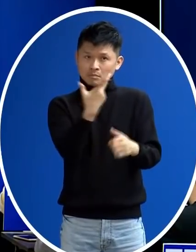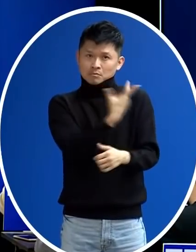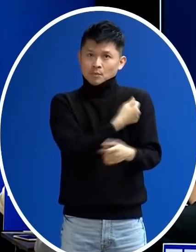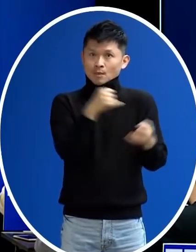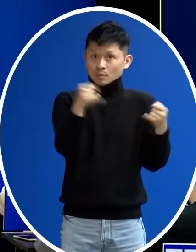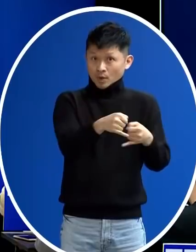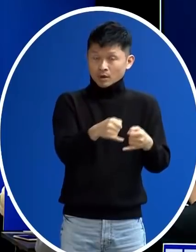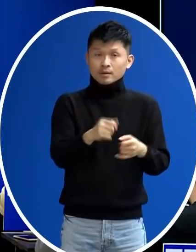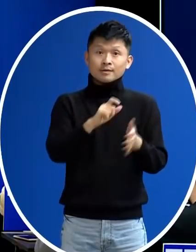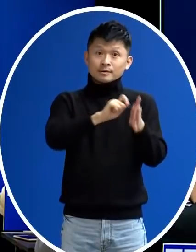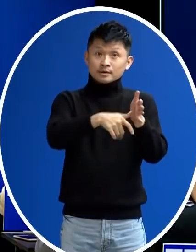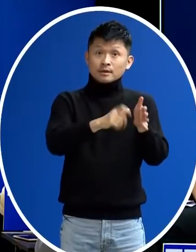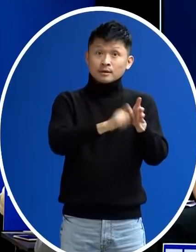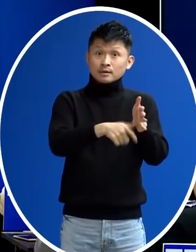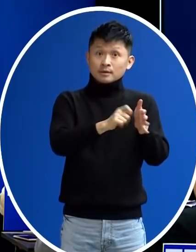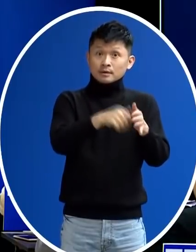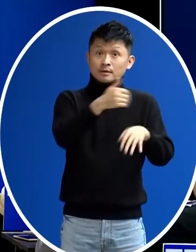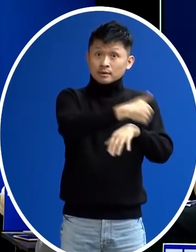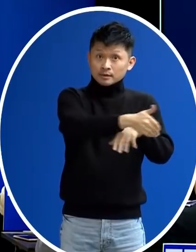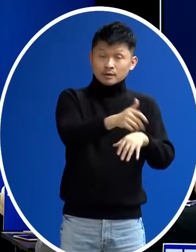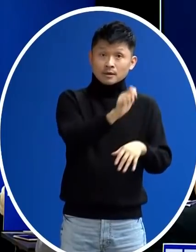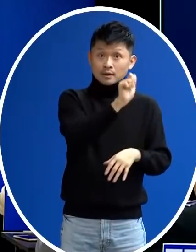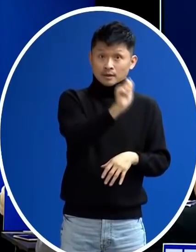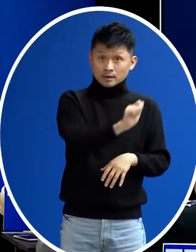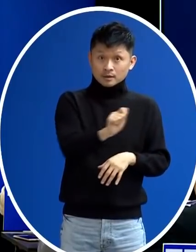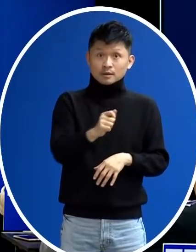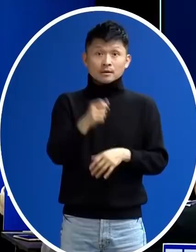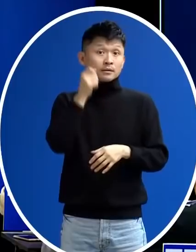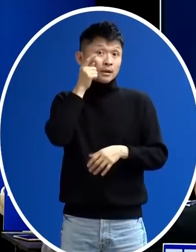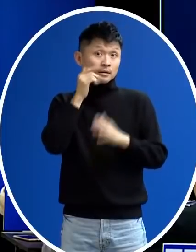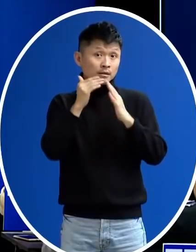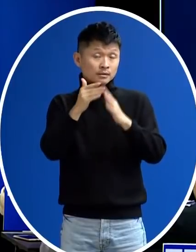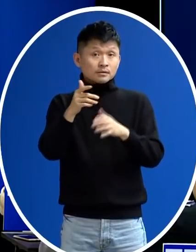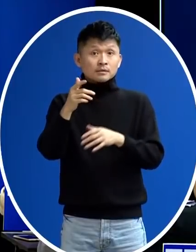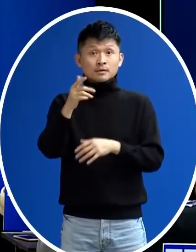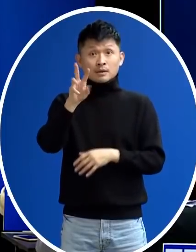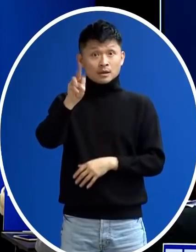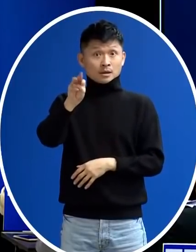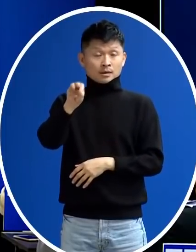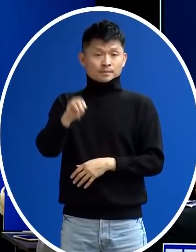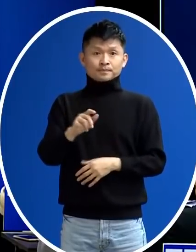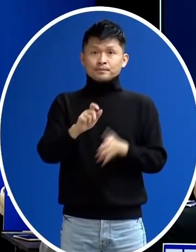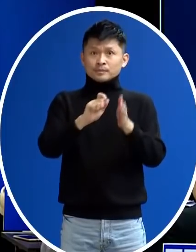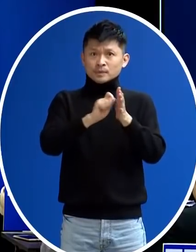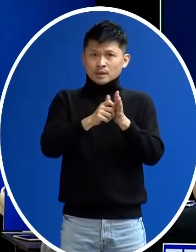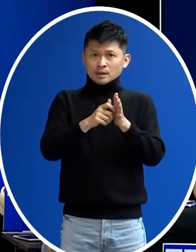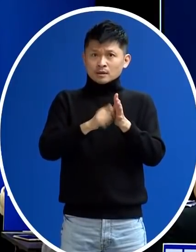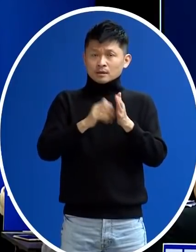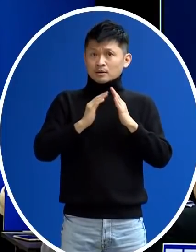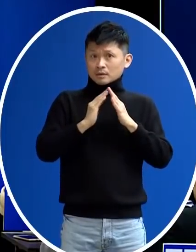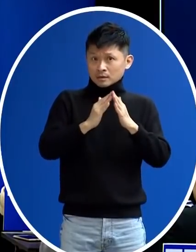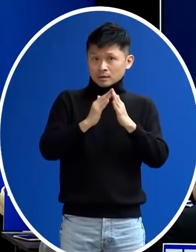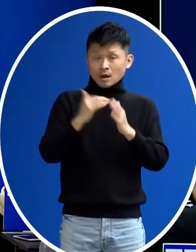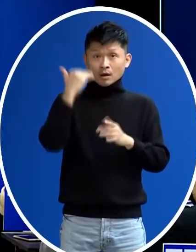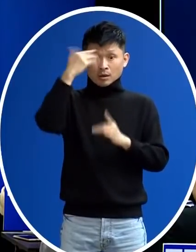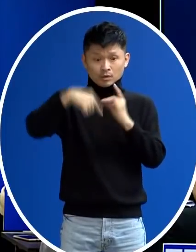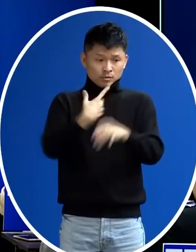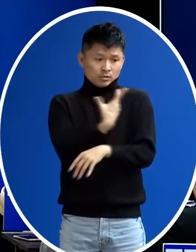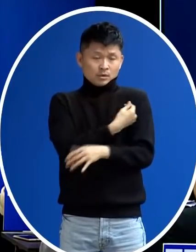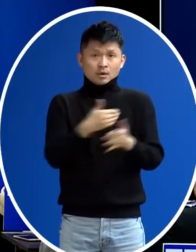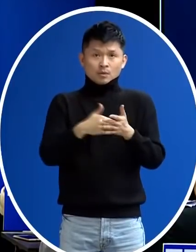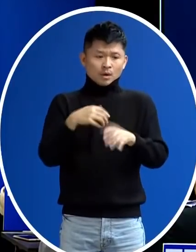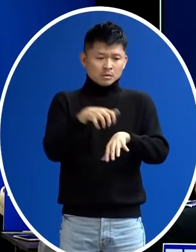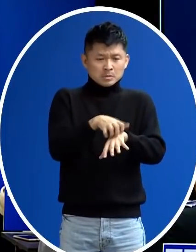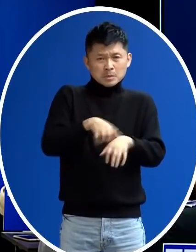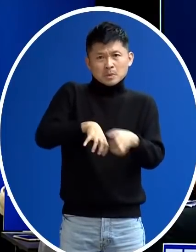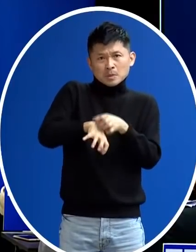包含了嘉义县的 AZ 个案，还有台南市的莫德纳。那比较特别的是，嘉义市好像有一位打高端之后皮肤瘙痒，